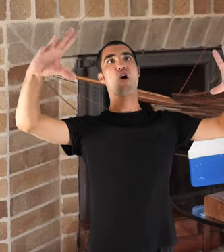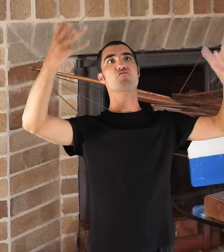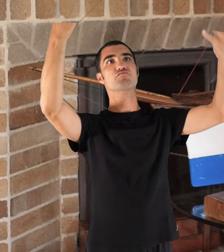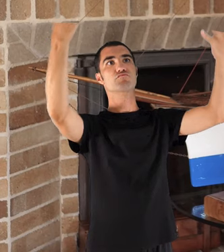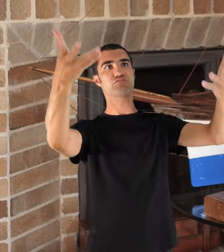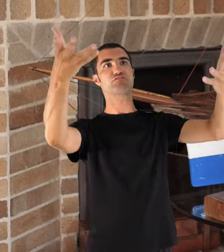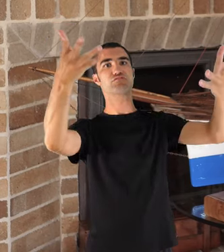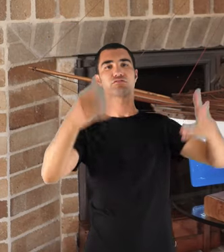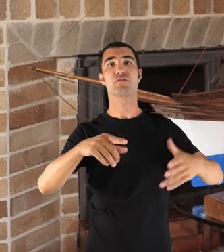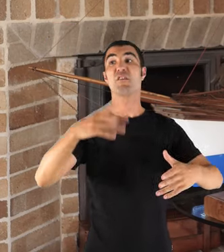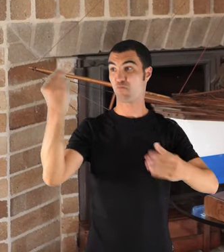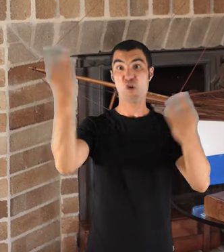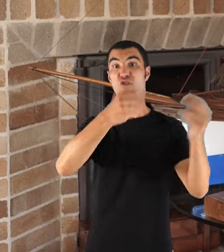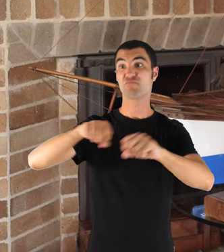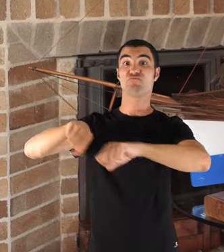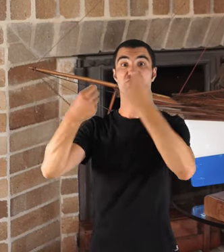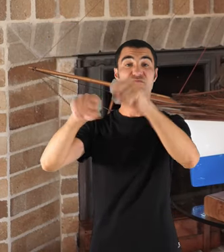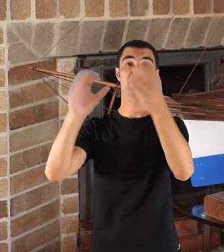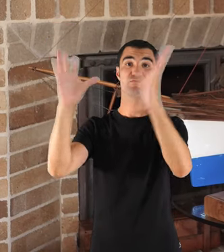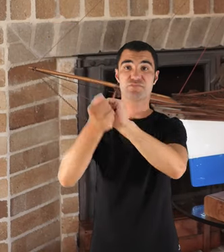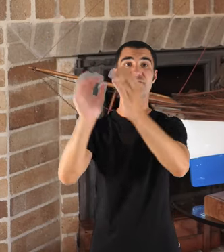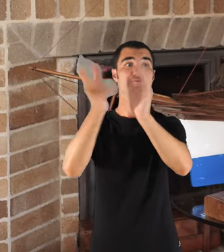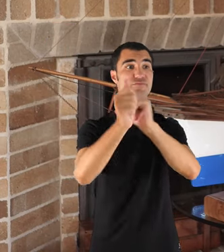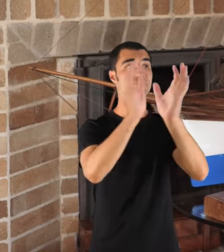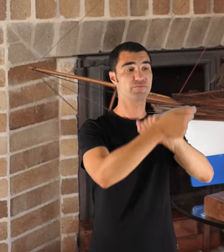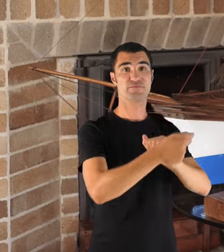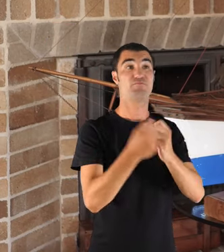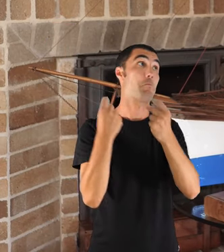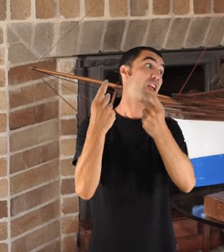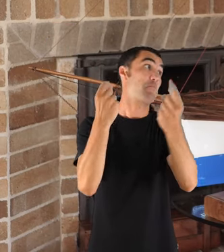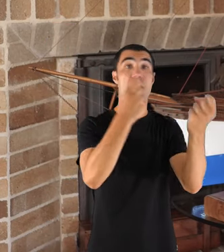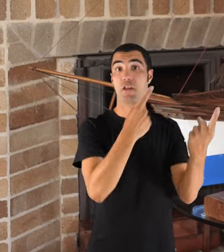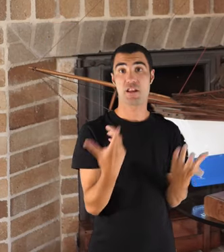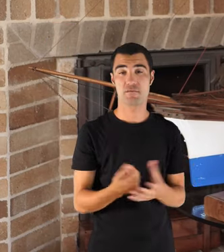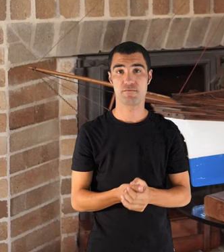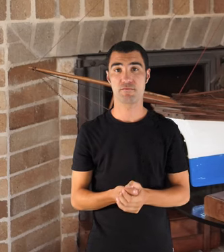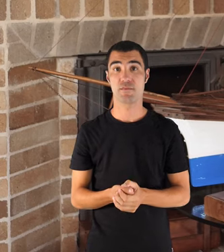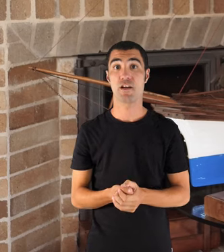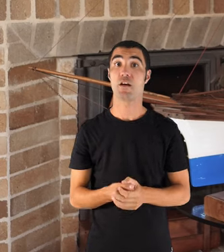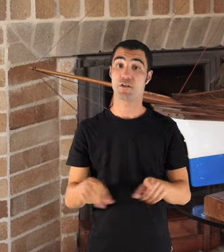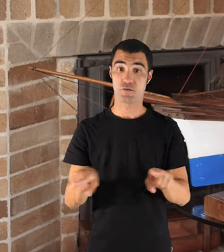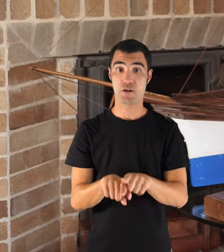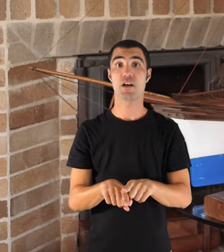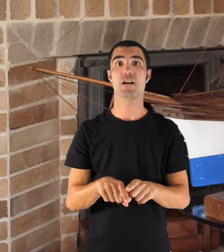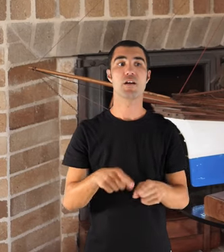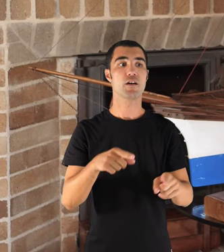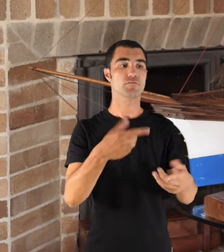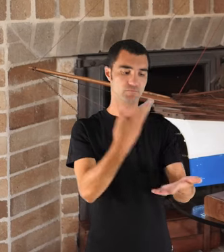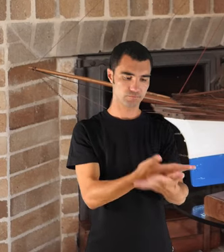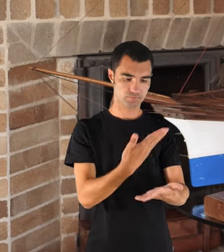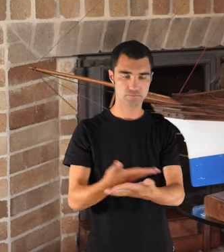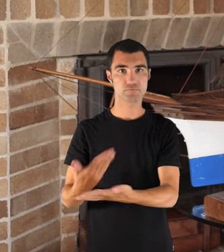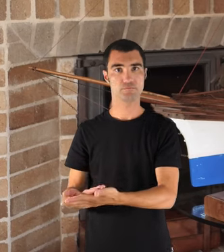a mils, ja siguin documents. Crec que tant això com pintura,